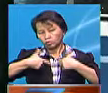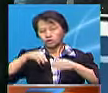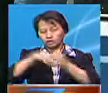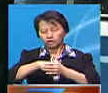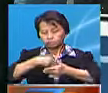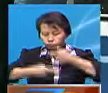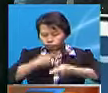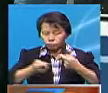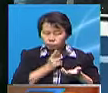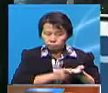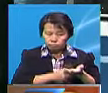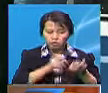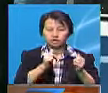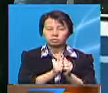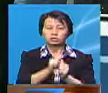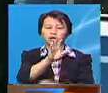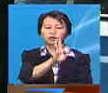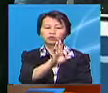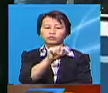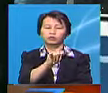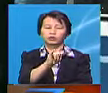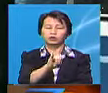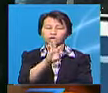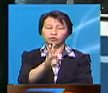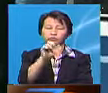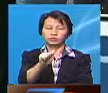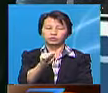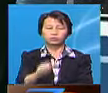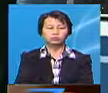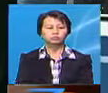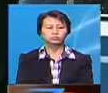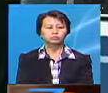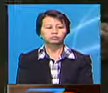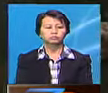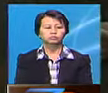dalam proses rundingan dengan Persekutuan Bola Sepak Antarabangsa FIFA.